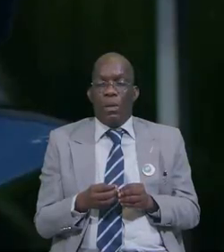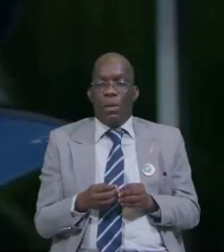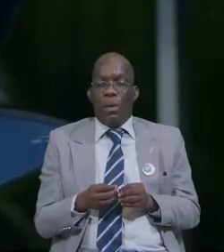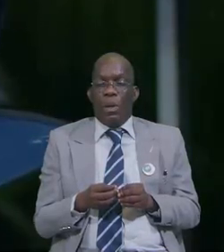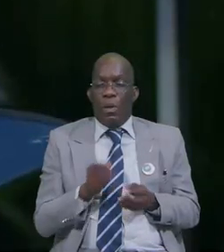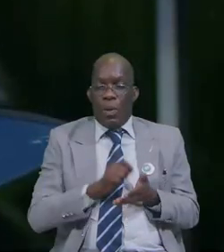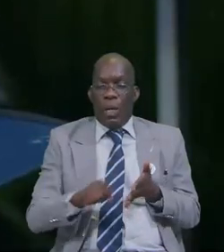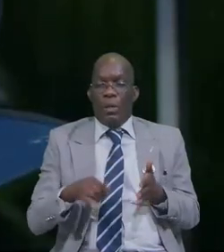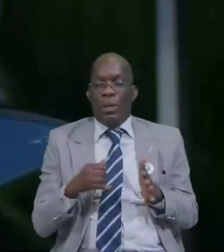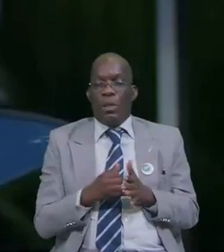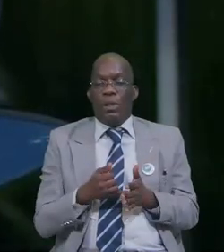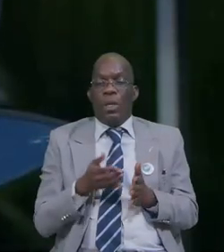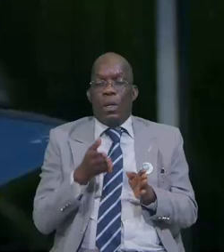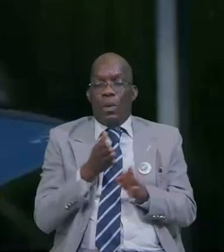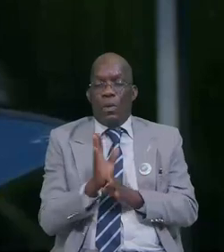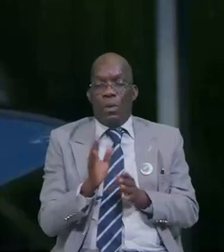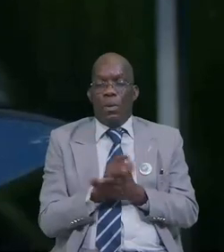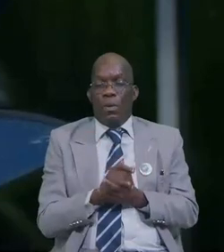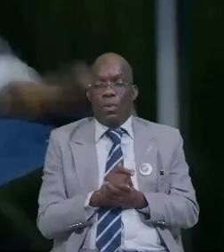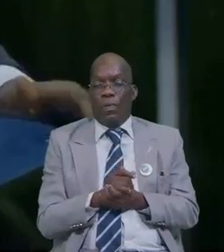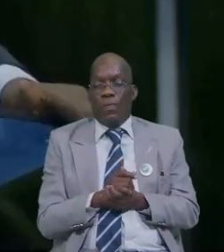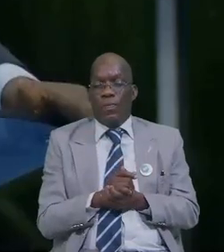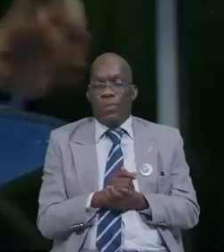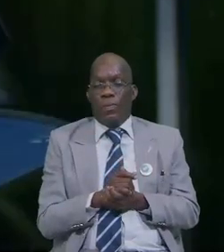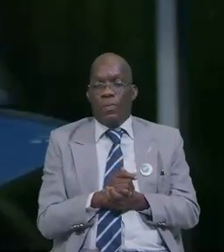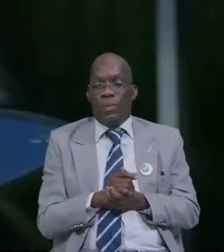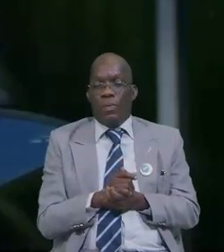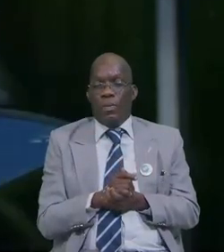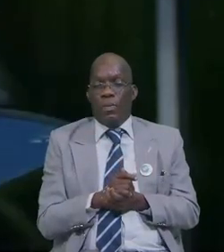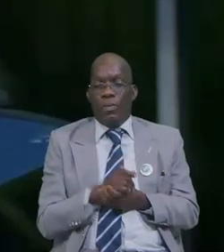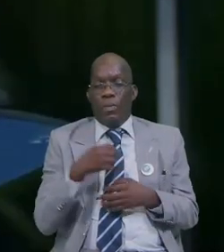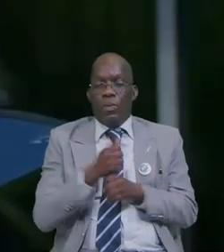numéros qui sont valables.